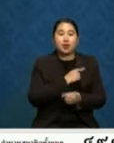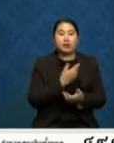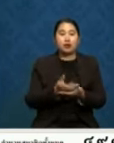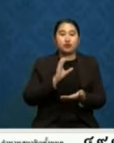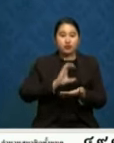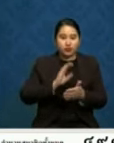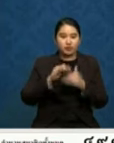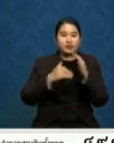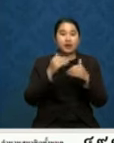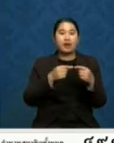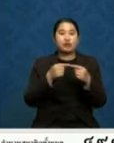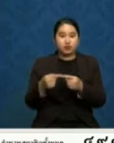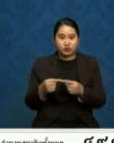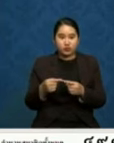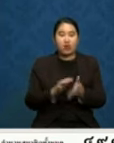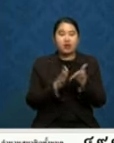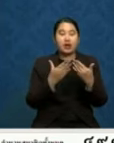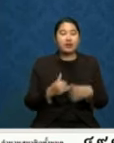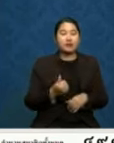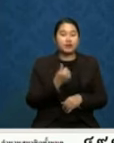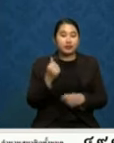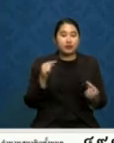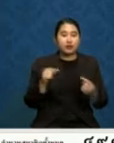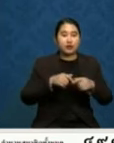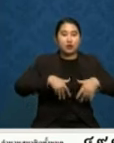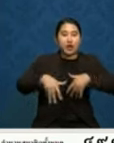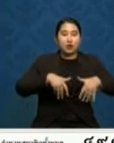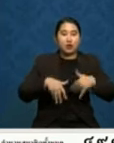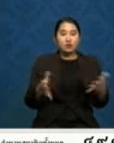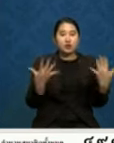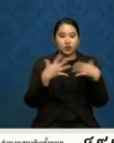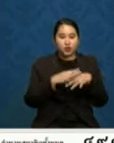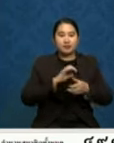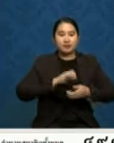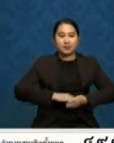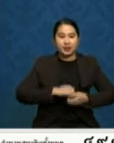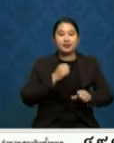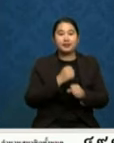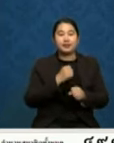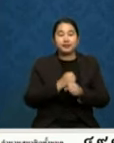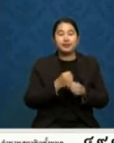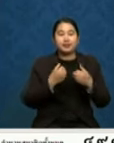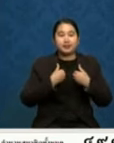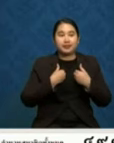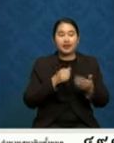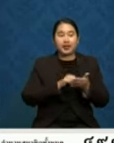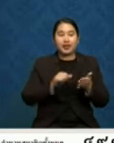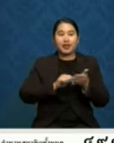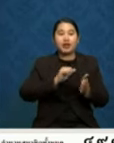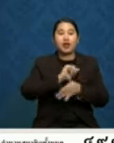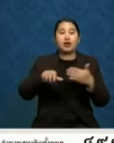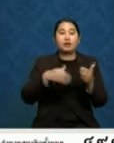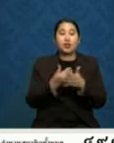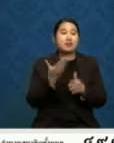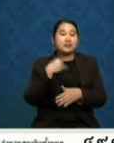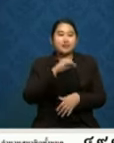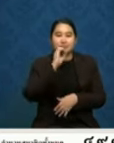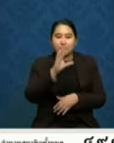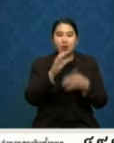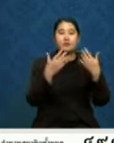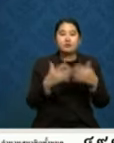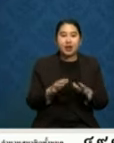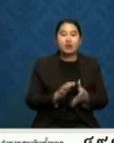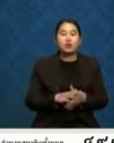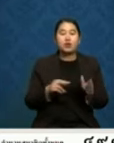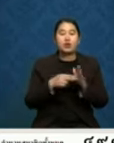ากขึ้นแล้วก็มีองค์ประกอบของภาคประชาชนเข้ามามีส่วนร่วมมากขึ้นซึ่งจากการแก้ไขทั้งหมดที่ได้กล่าวไปแล้วเนี่ยส่งผลให้